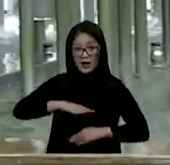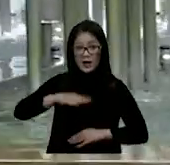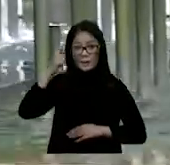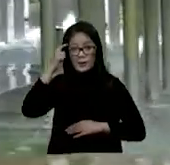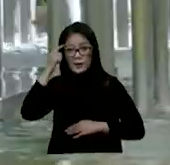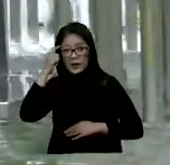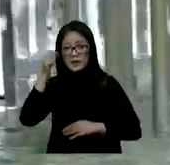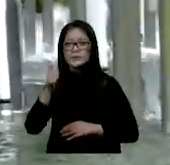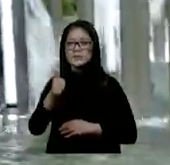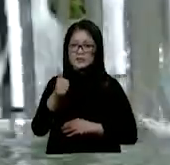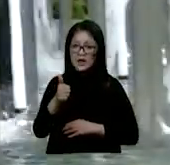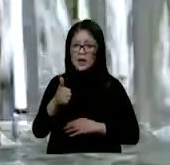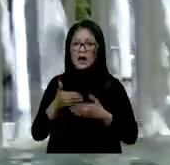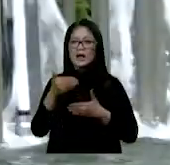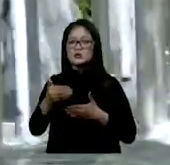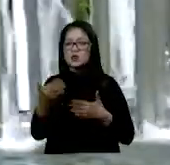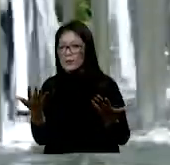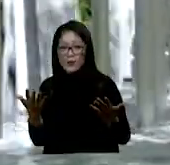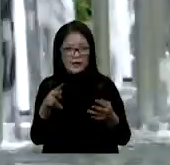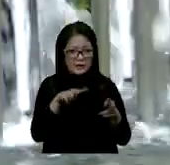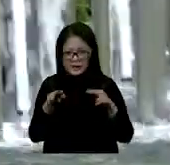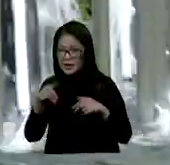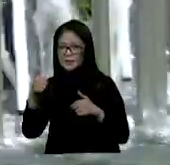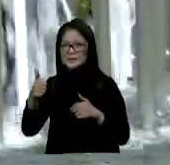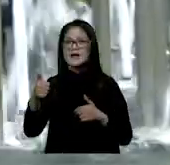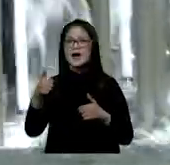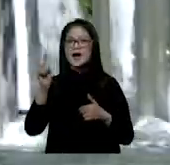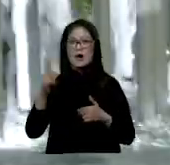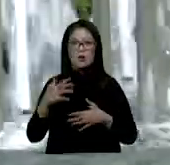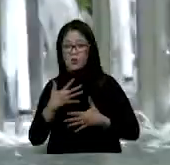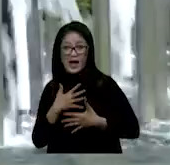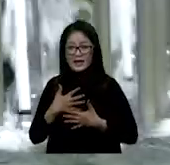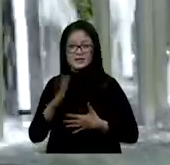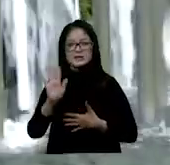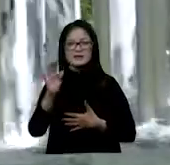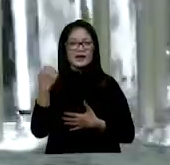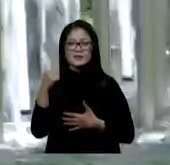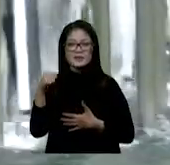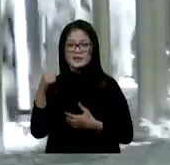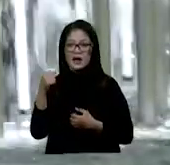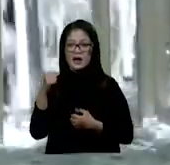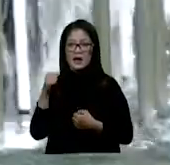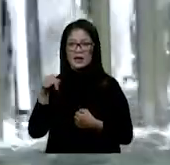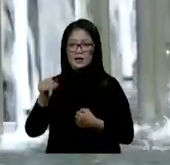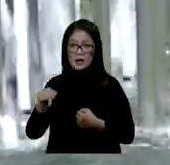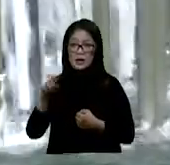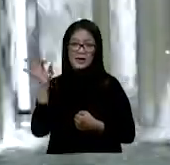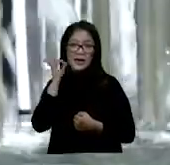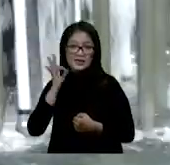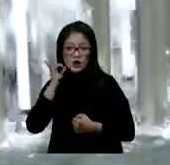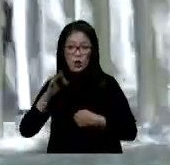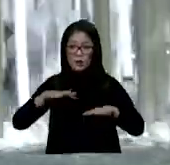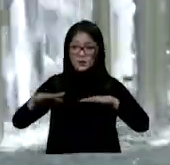terkait langkah evakuasi yang dapat kita lakukan. Dan dengan demikian, maka kita bisa meminimalisir risiko bencana yang